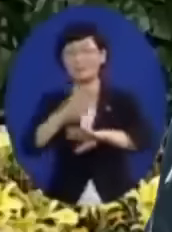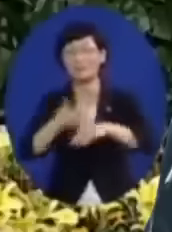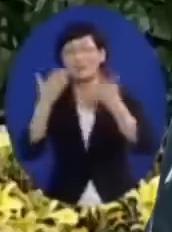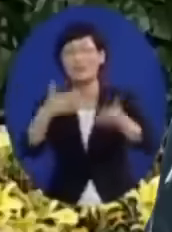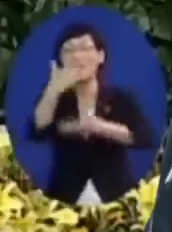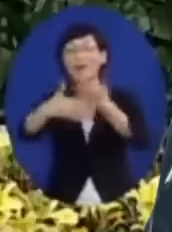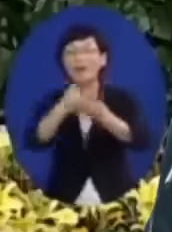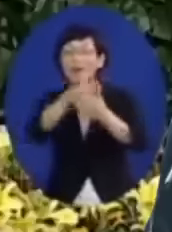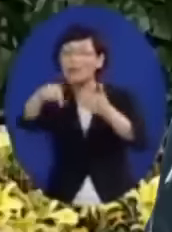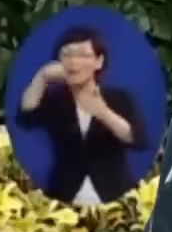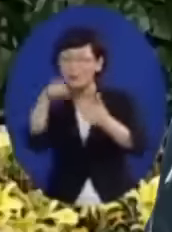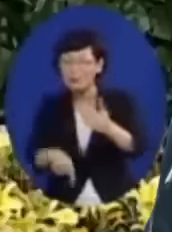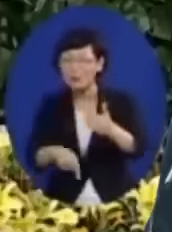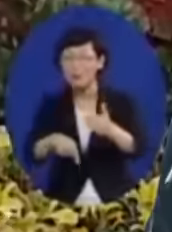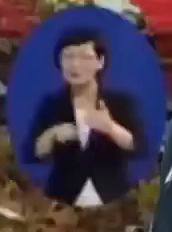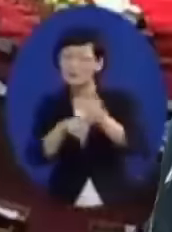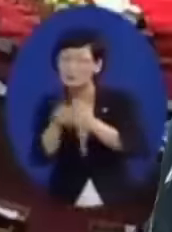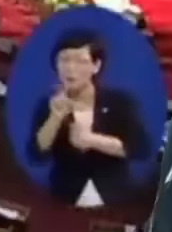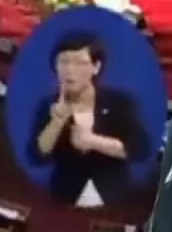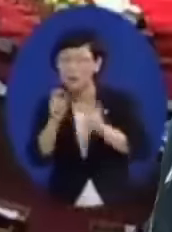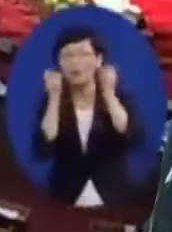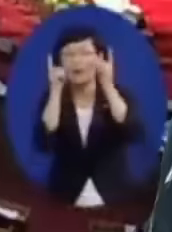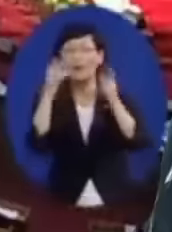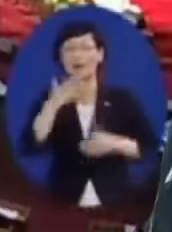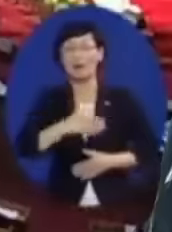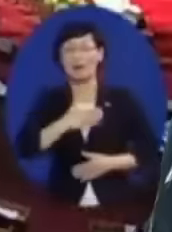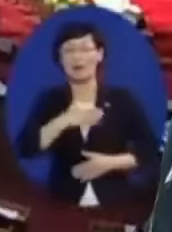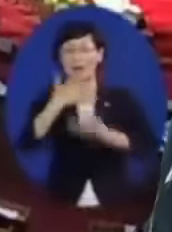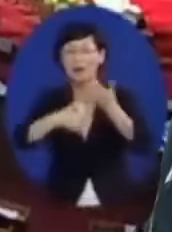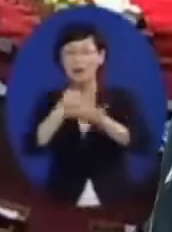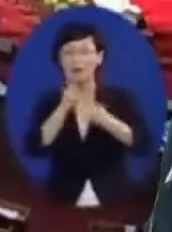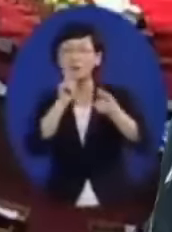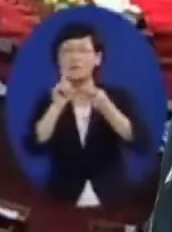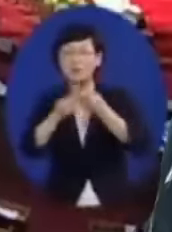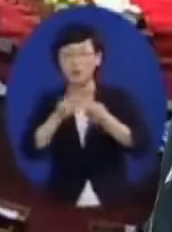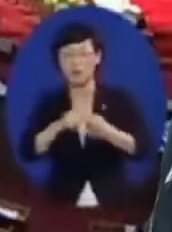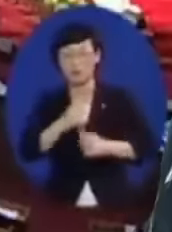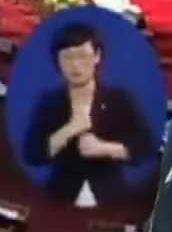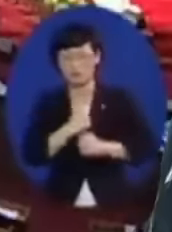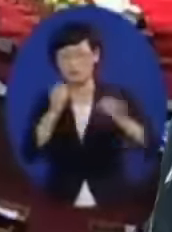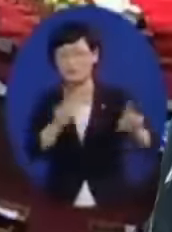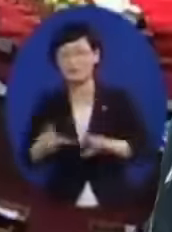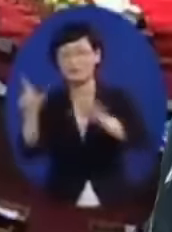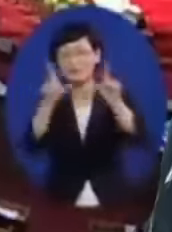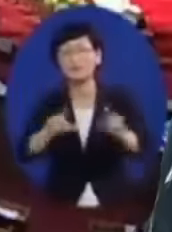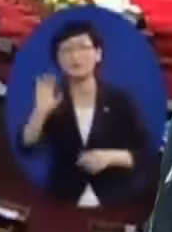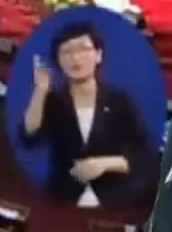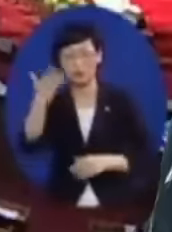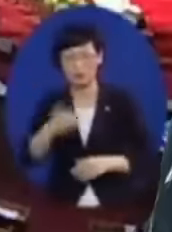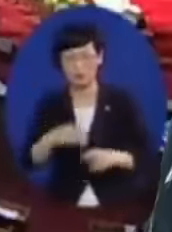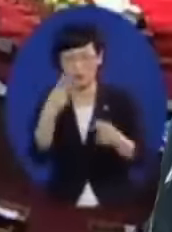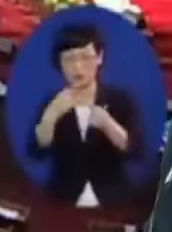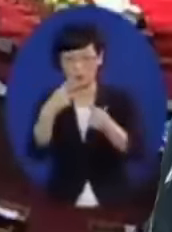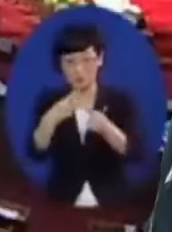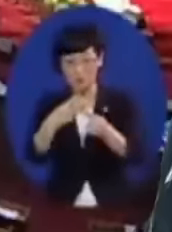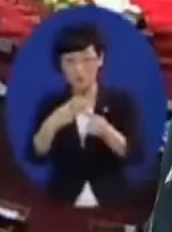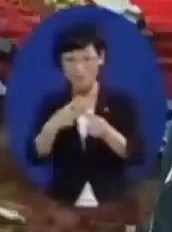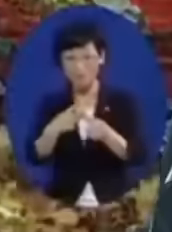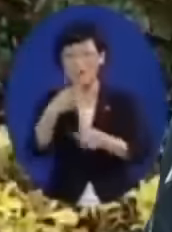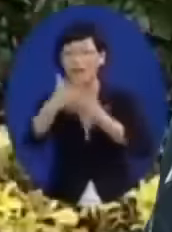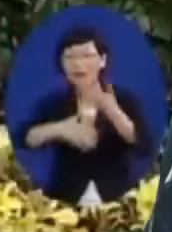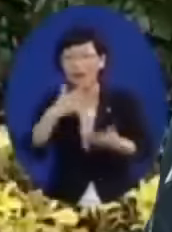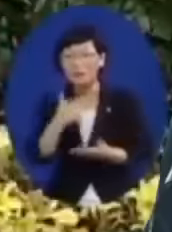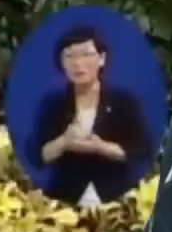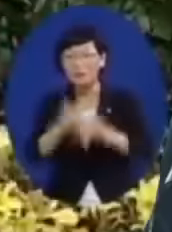안에서 하나님의 뜻을 깨달아 알아서 그 말씀을 지키며 살아야 하는 것입니다. 셋째로